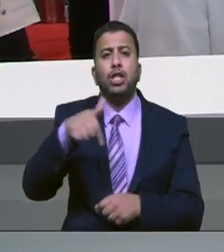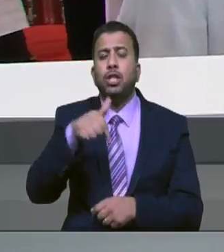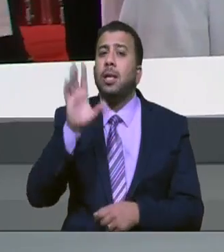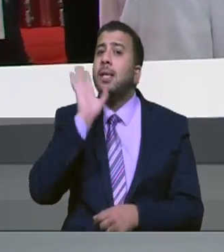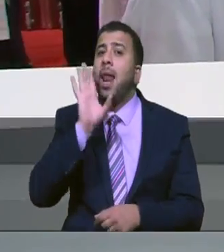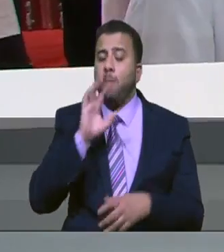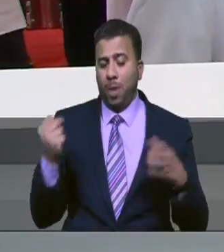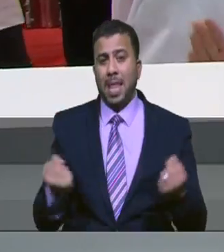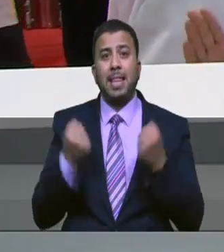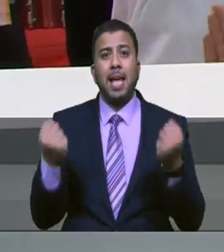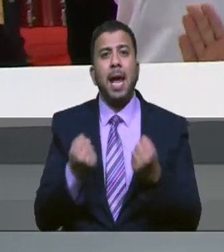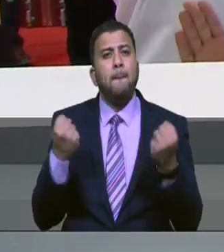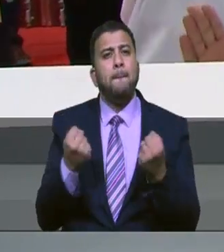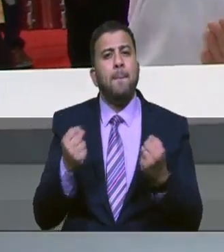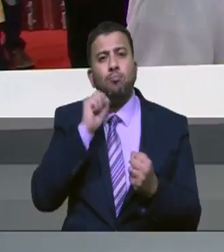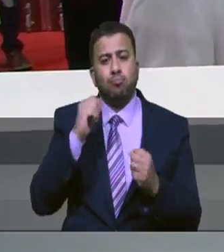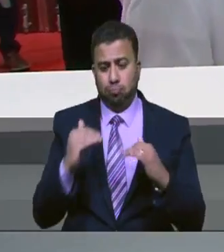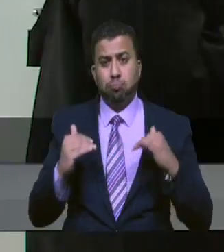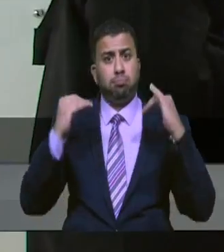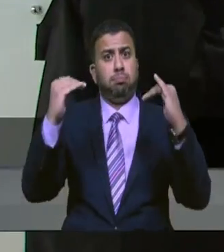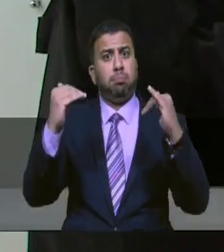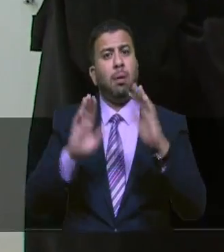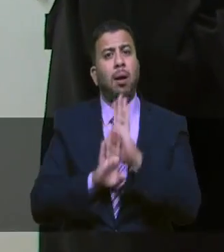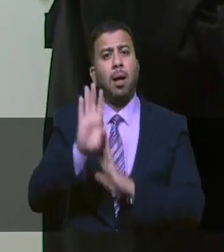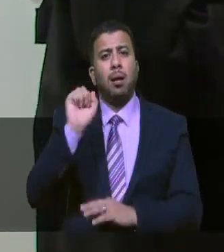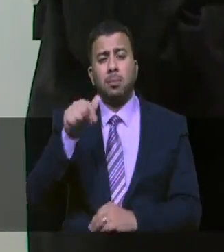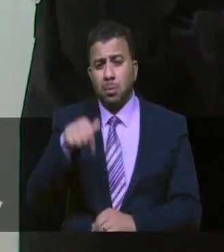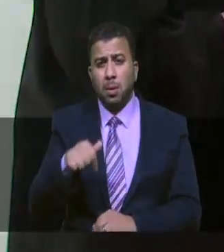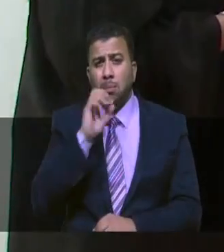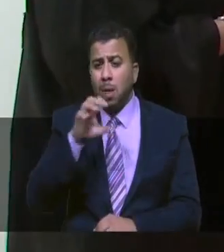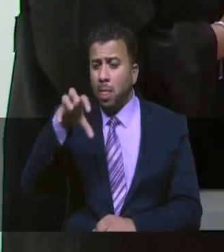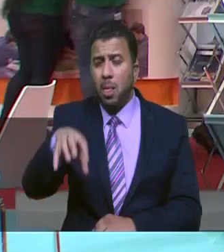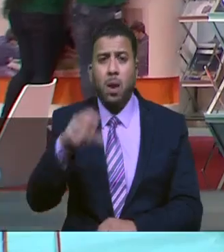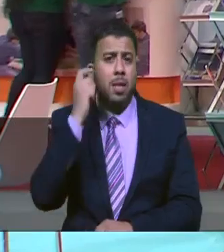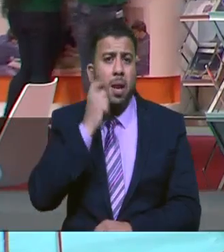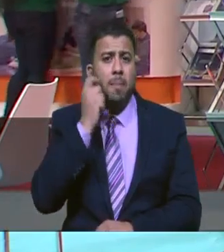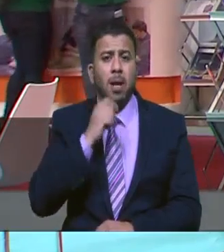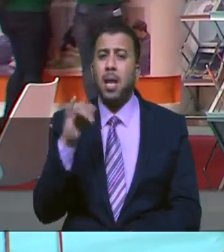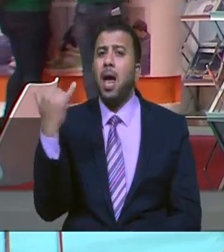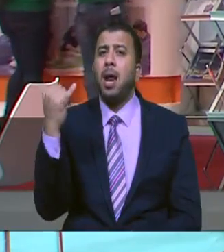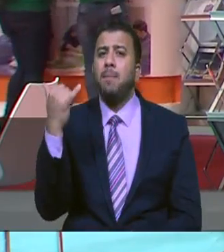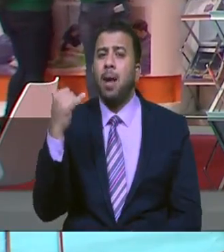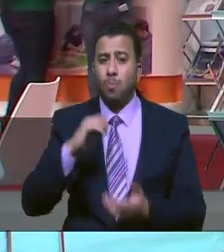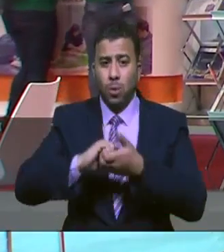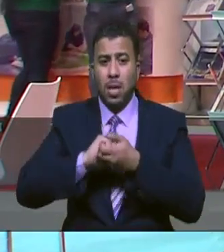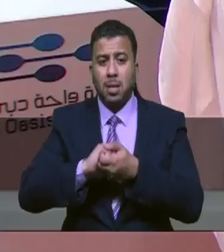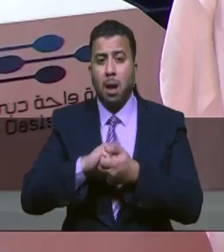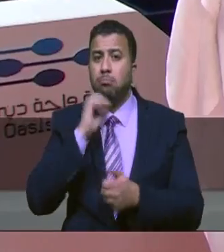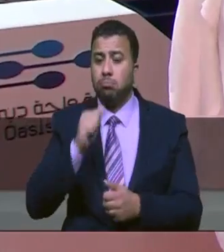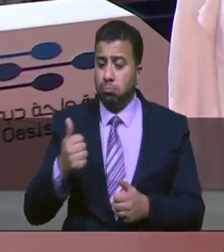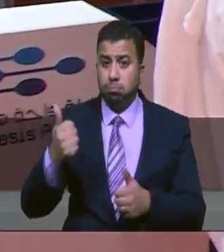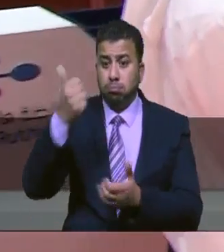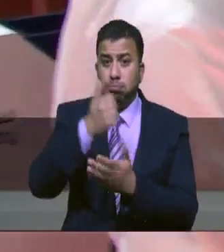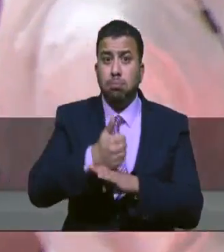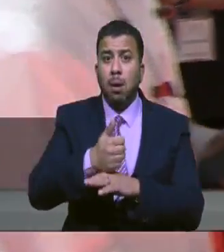والتدريب، والذي يعزز من المكانة الريادية التي أصبحت دولة الإمارات العربية المتحدة تحتلها